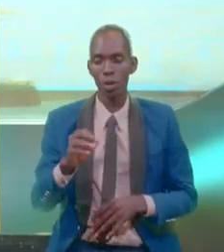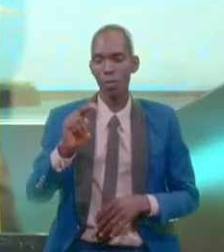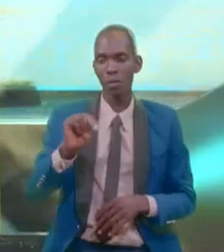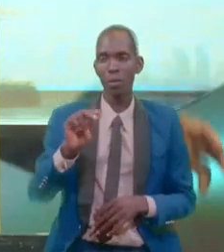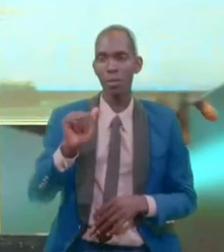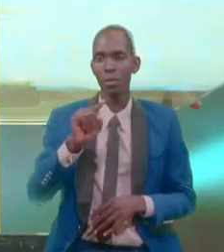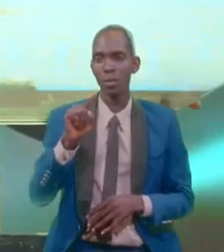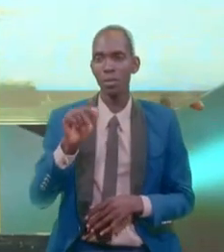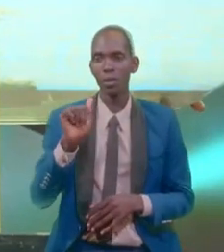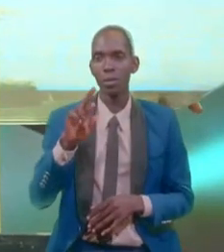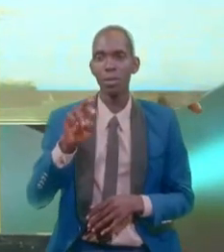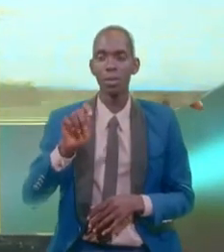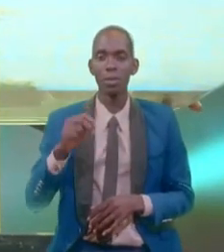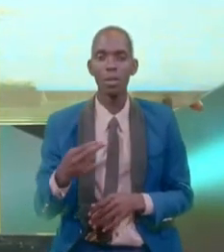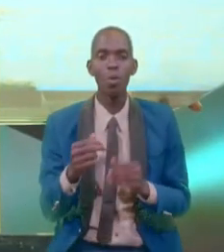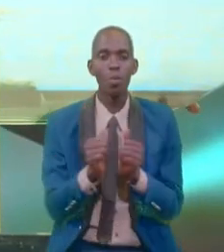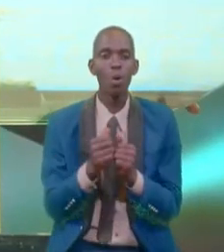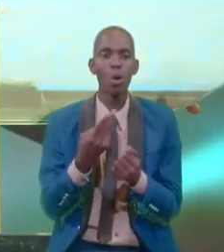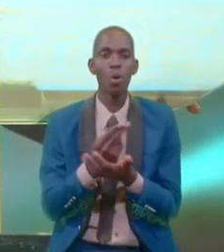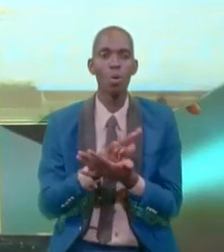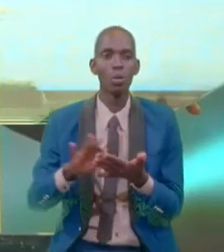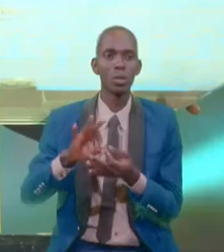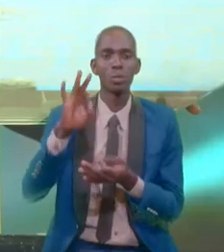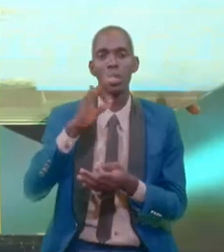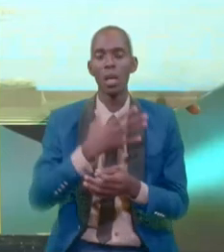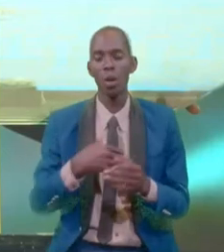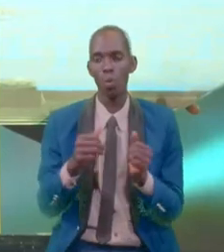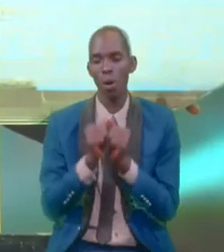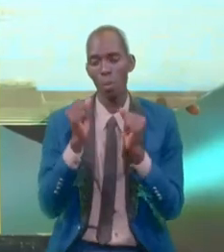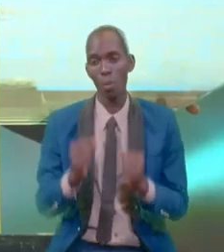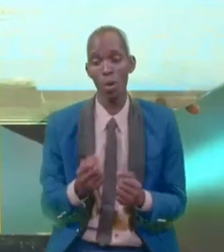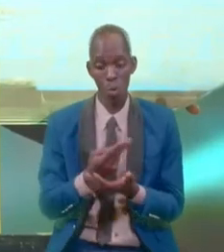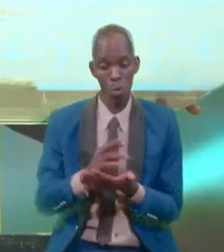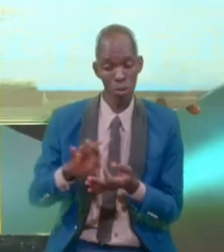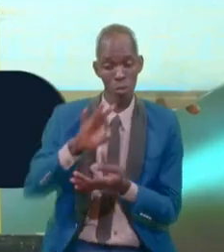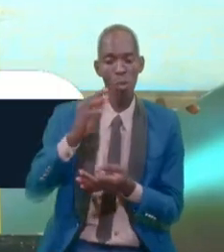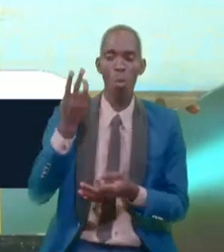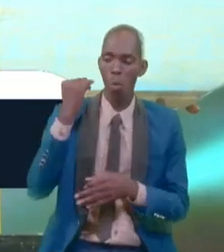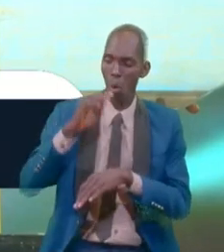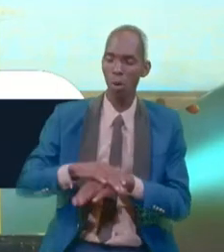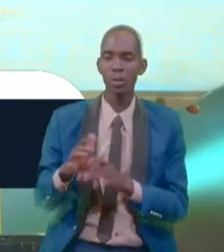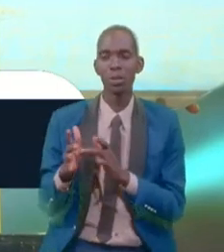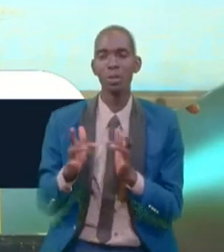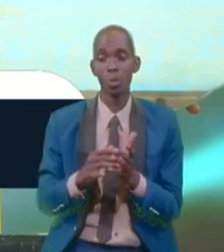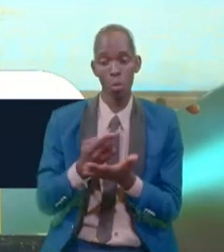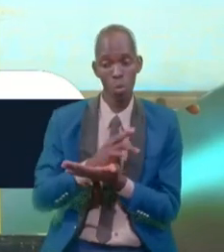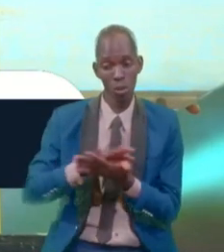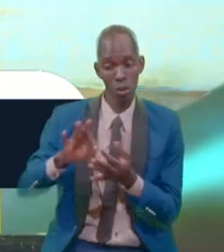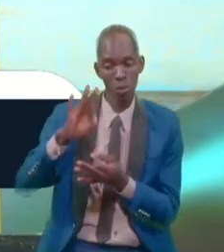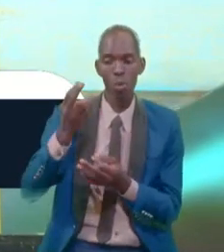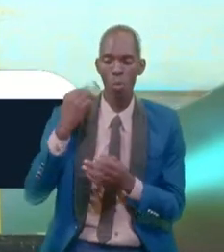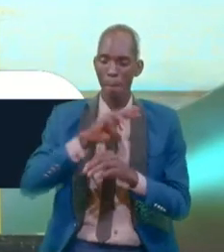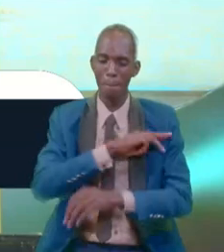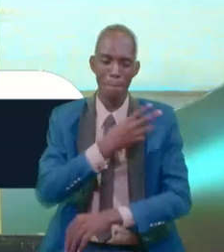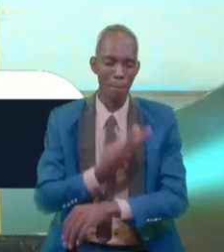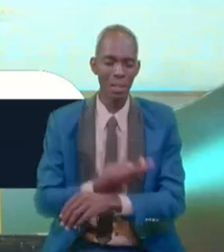du Saint-Esprit de force Jésus de Nazareth, qui allait de lieu en lieu faisant du bien. Le Saint-Esprit est sur lui,